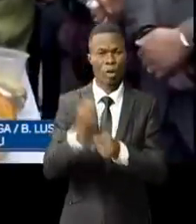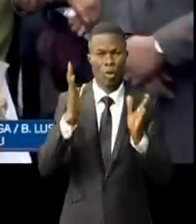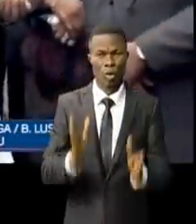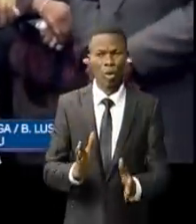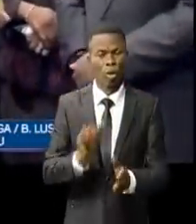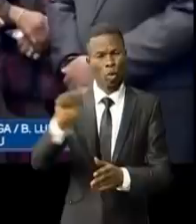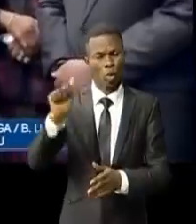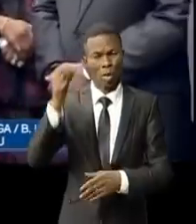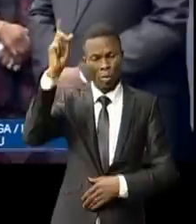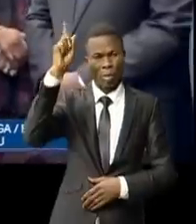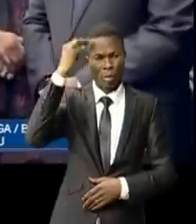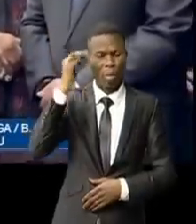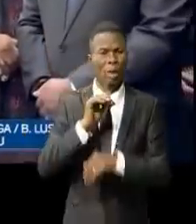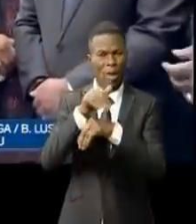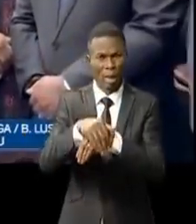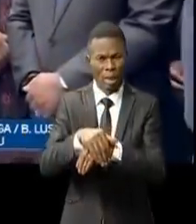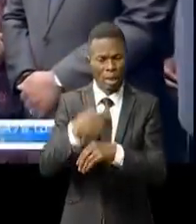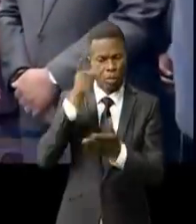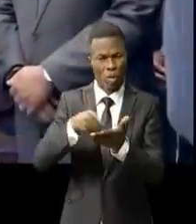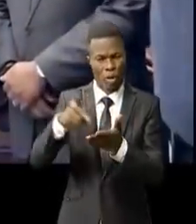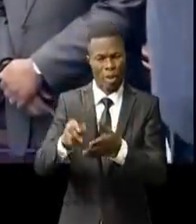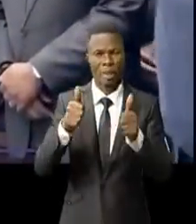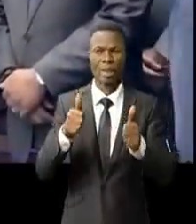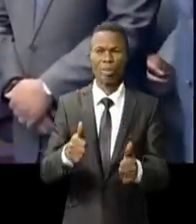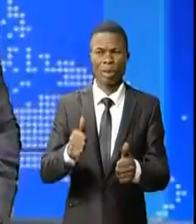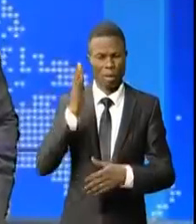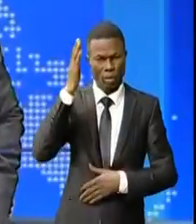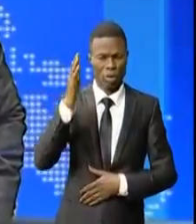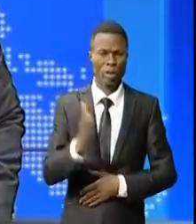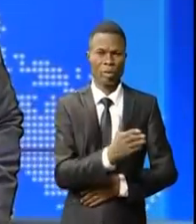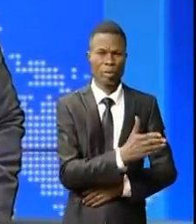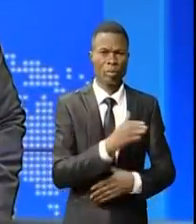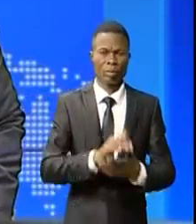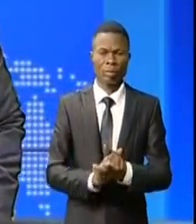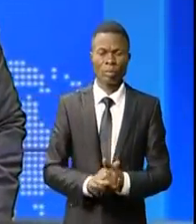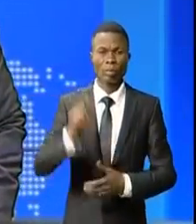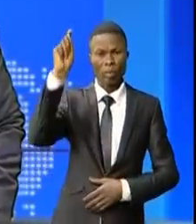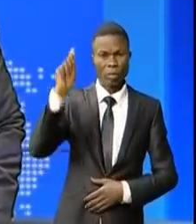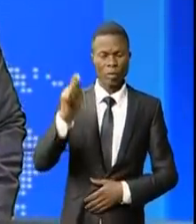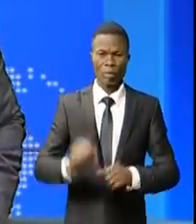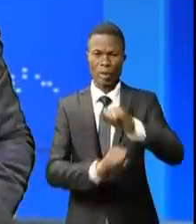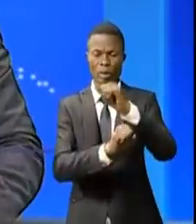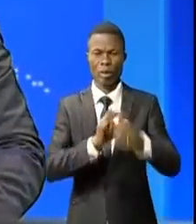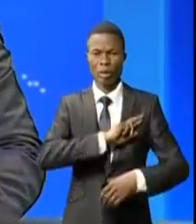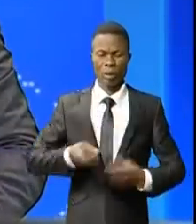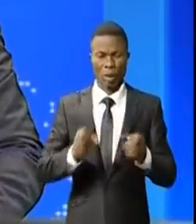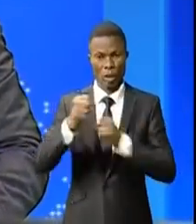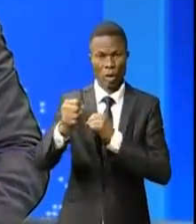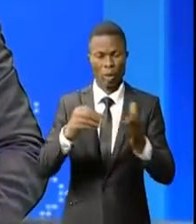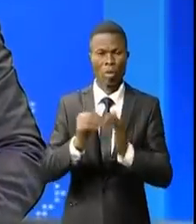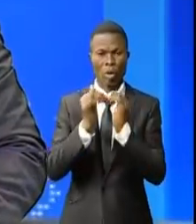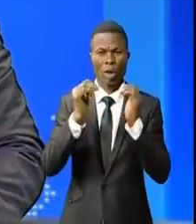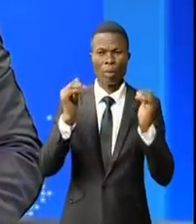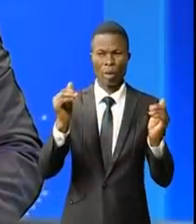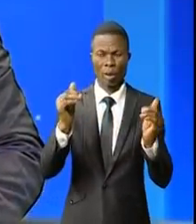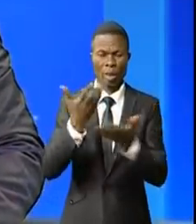son implication pour que leurs desiderata soient pris en compte. Et la Tanzanie appuie la RDC dans son combat pour la